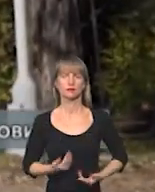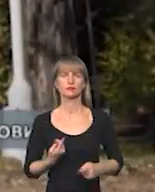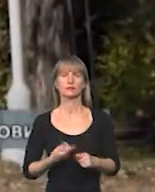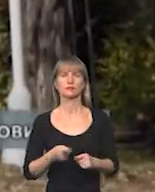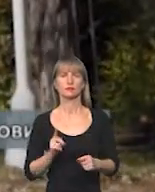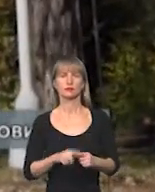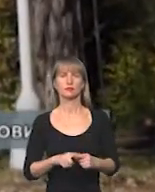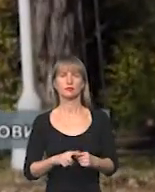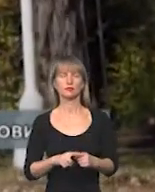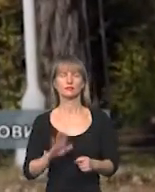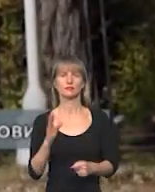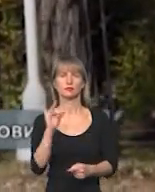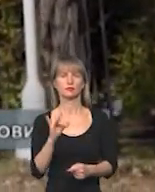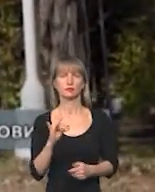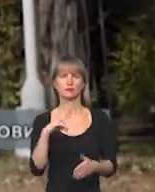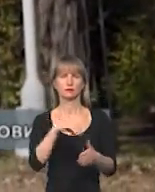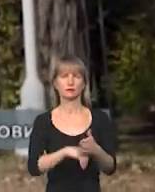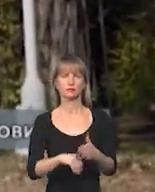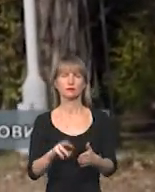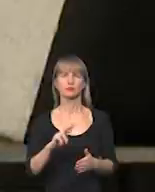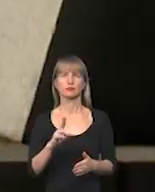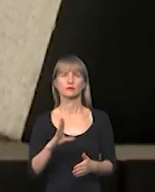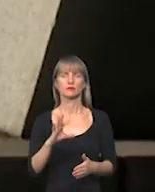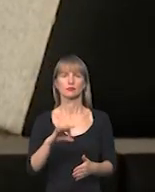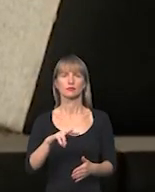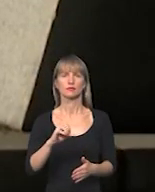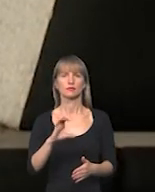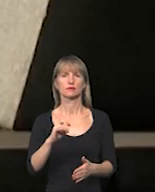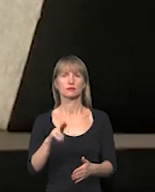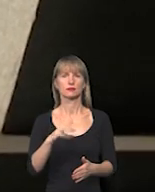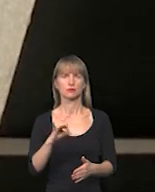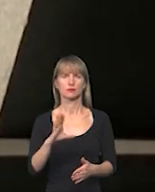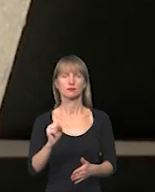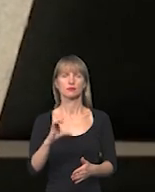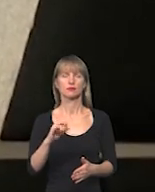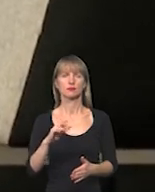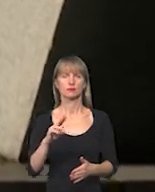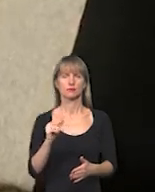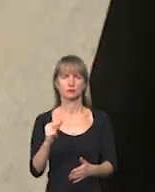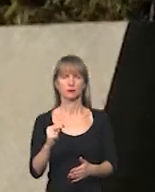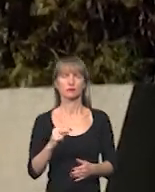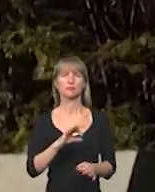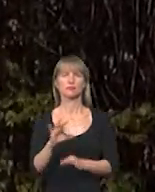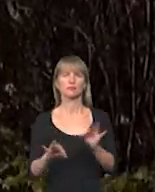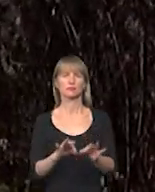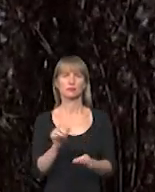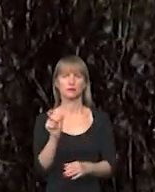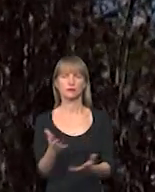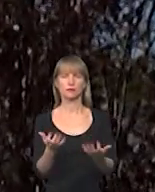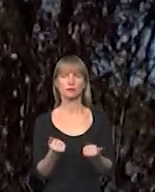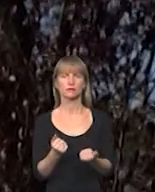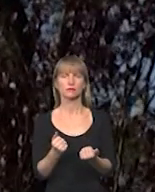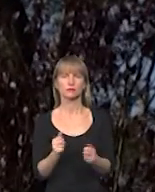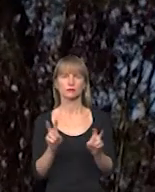вот в историю он вошел больше как Александр Васильевич. Від робітників інженер отримав також неофіційне